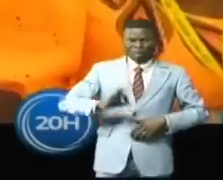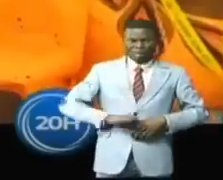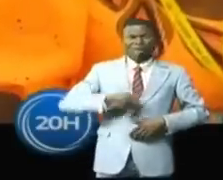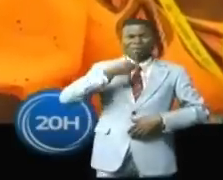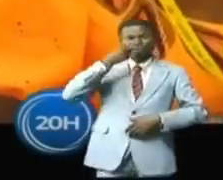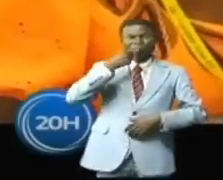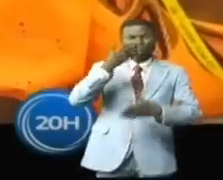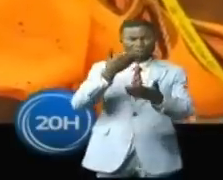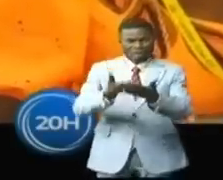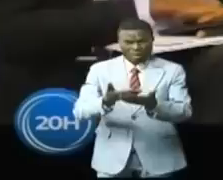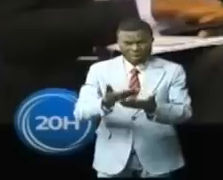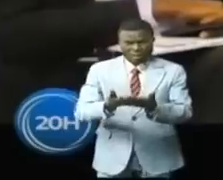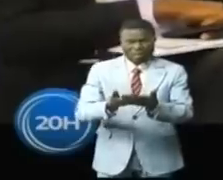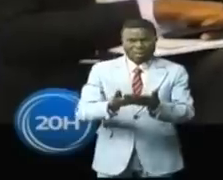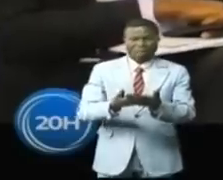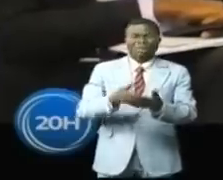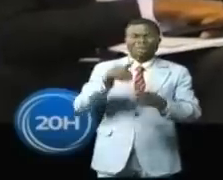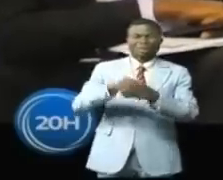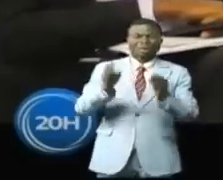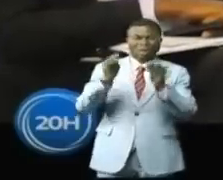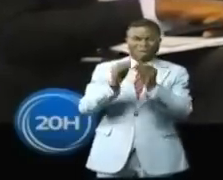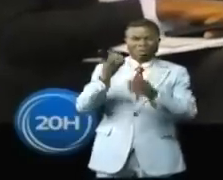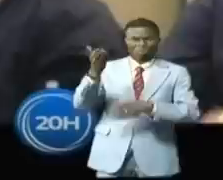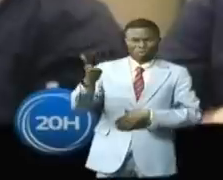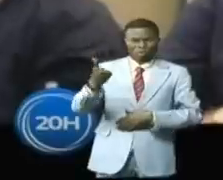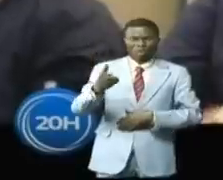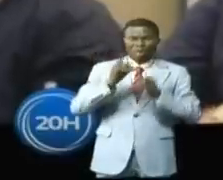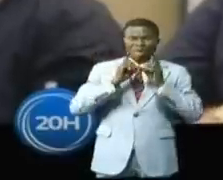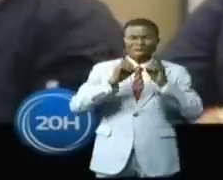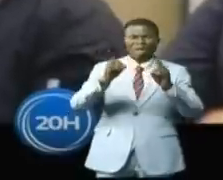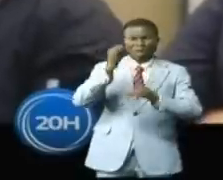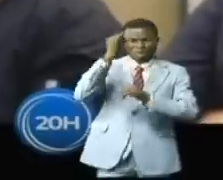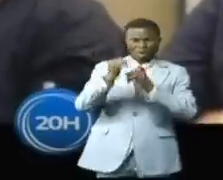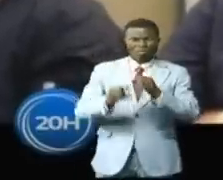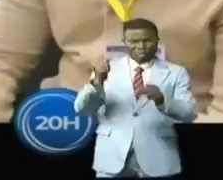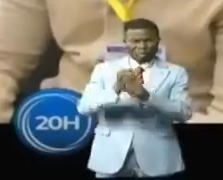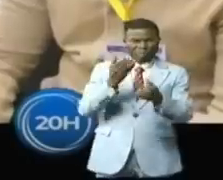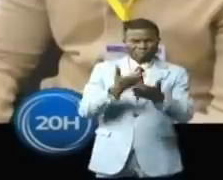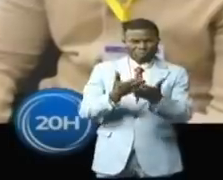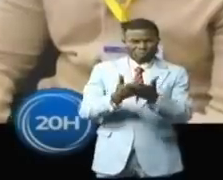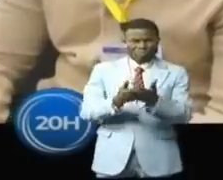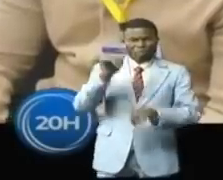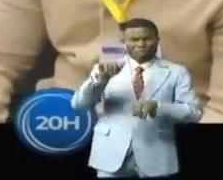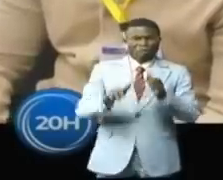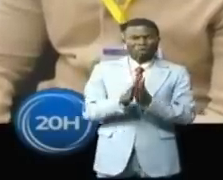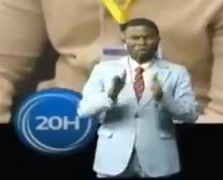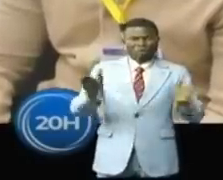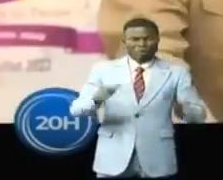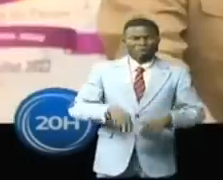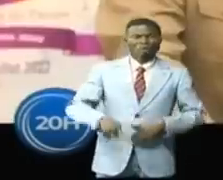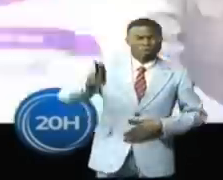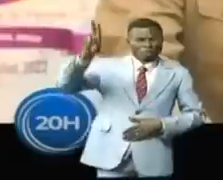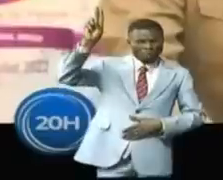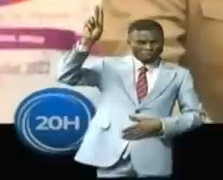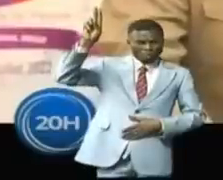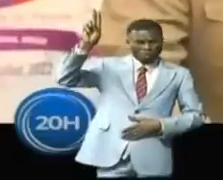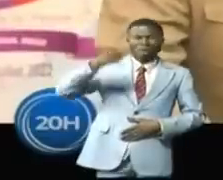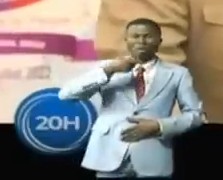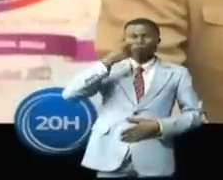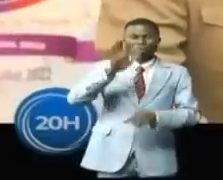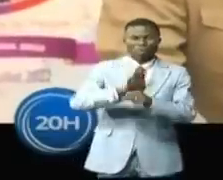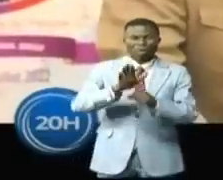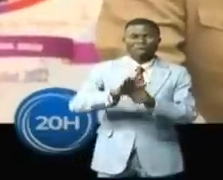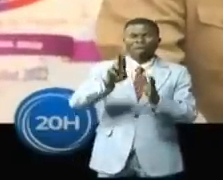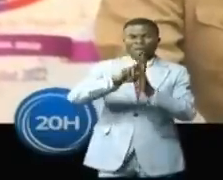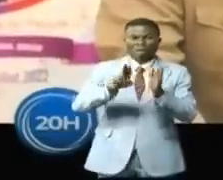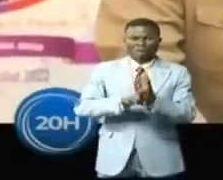passées en filigrane au cours de ces assises. Dans son mot de clôture de ses travaux, le secrétaire général de l'IDPS est revenu sur les rôles